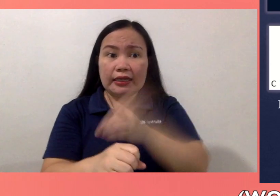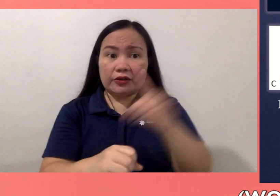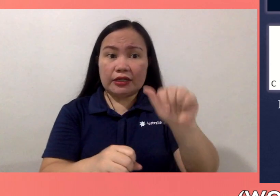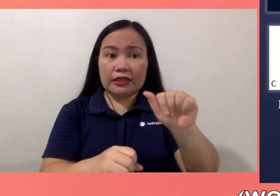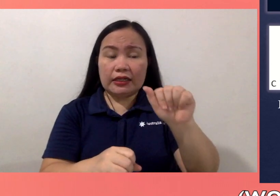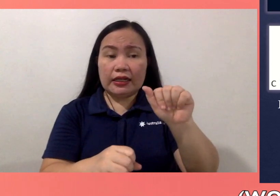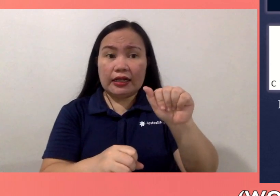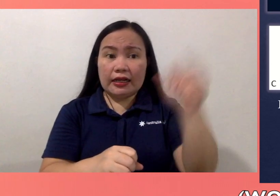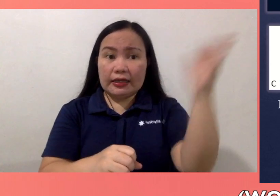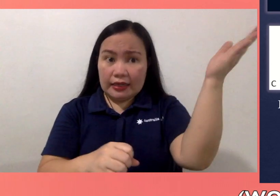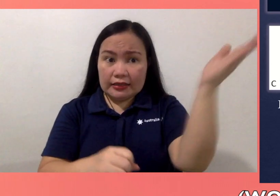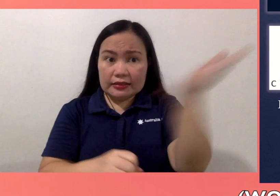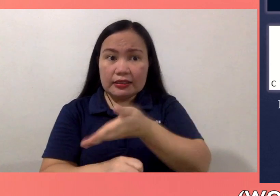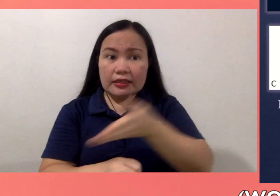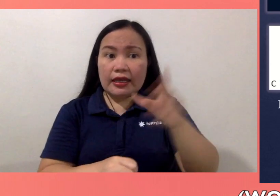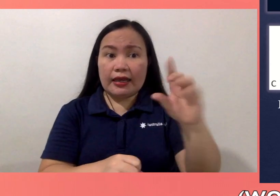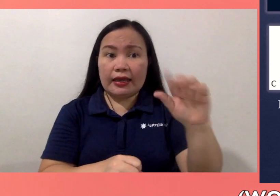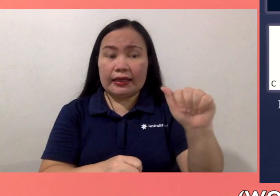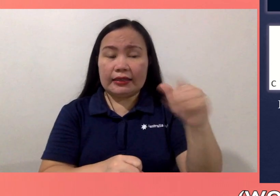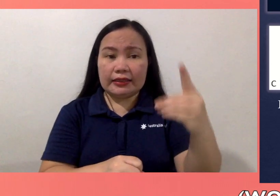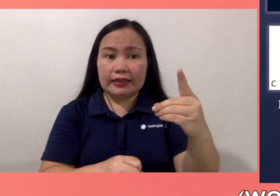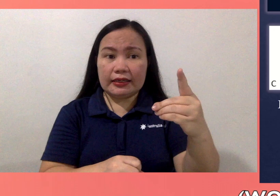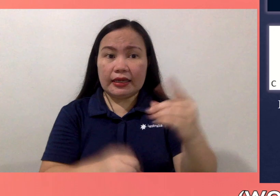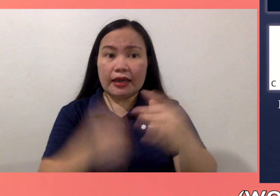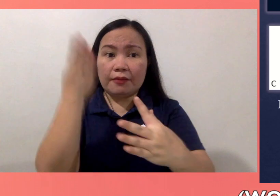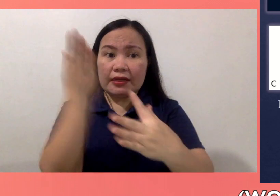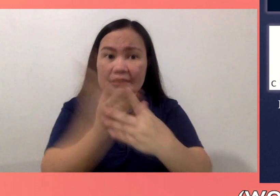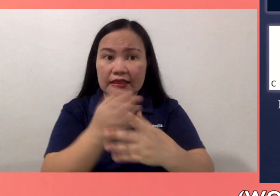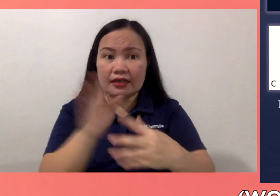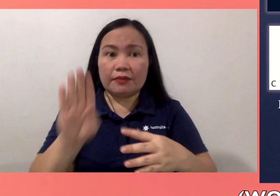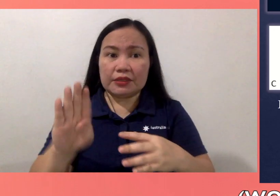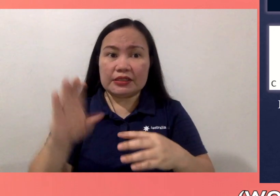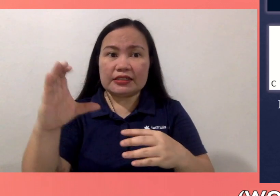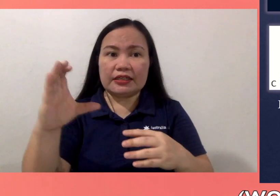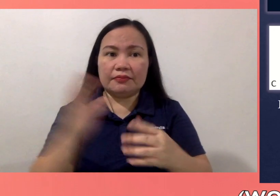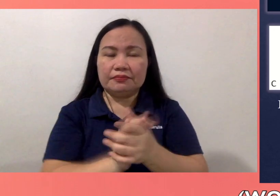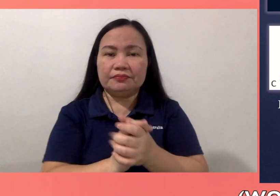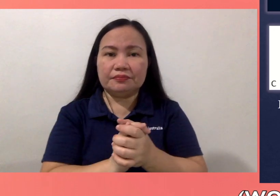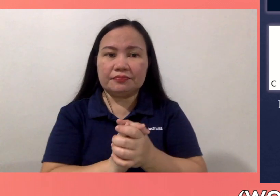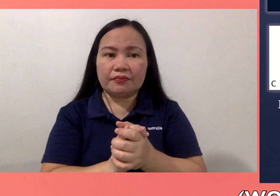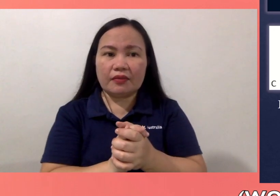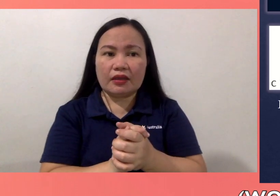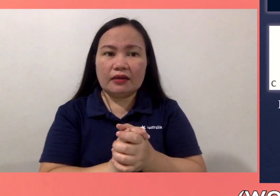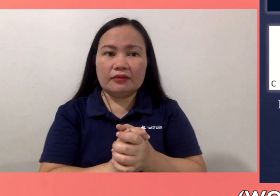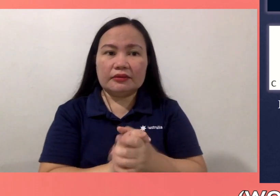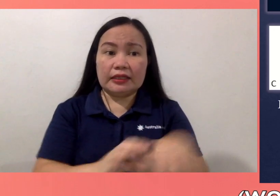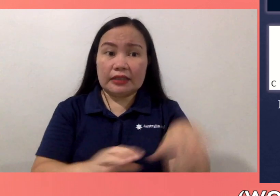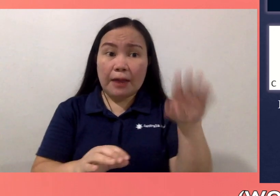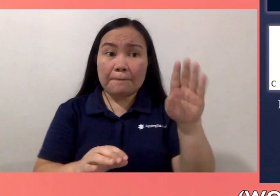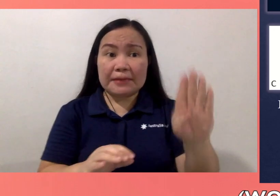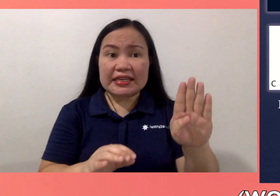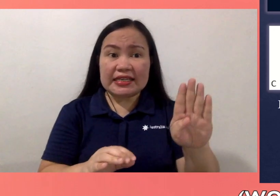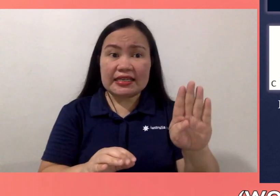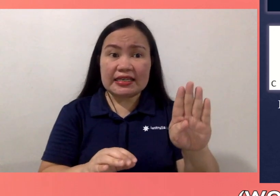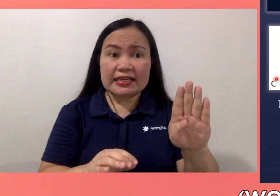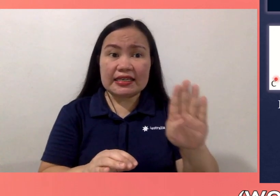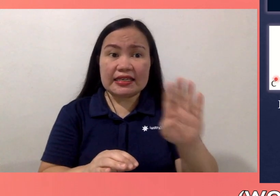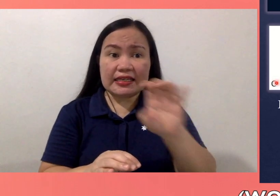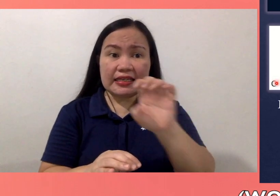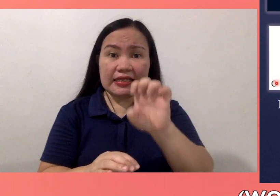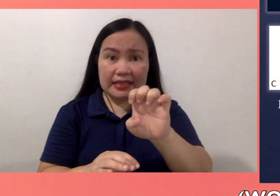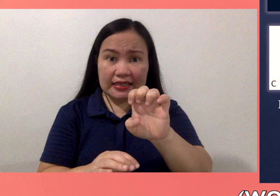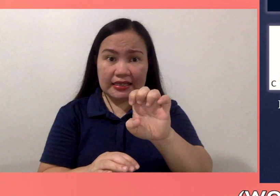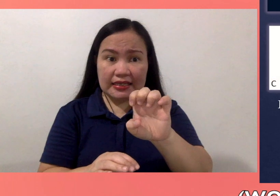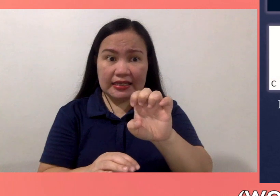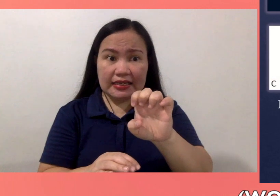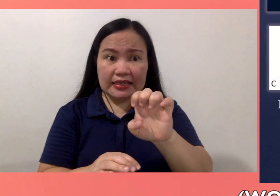itong side na to, side PE, not side, no? Yung BE natin ay